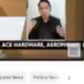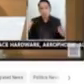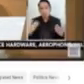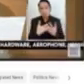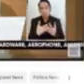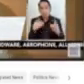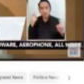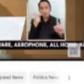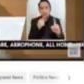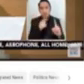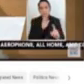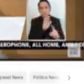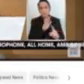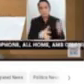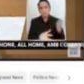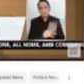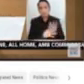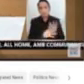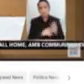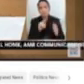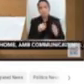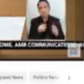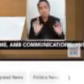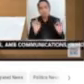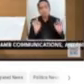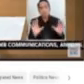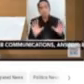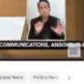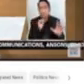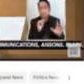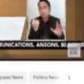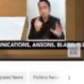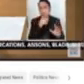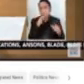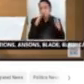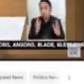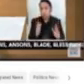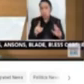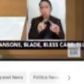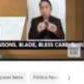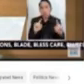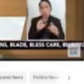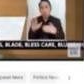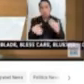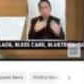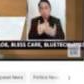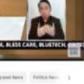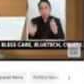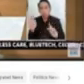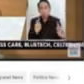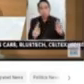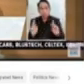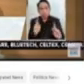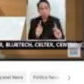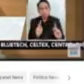ang kanilang ginagawa. Napapahamak hindi lamang ang mga magsasaka, kundi tayo rin mga mamimili. Kaya hindi